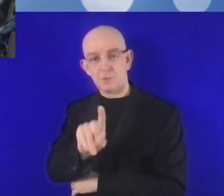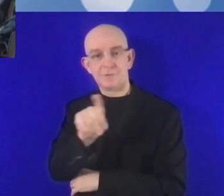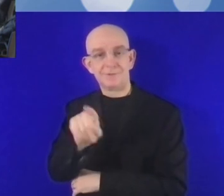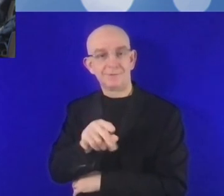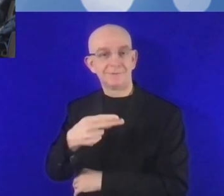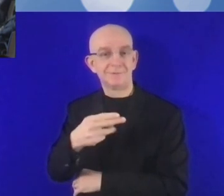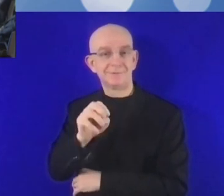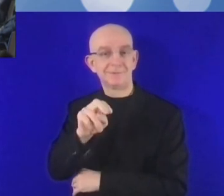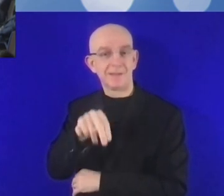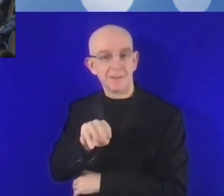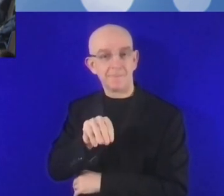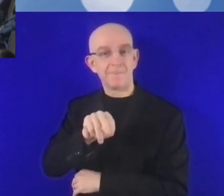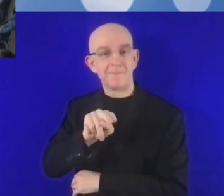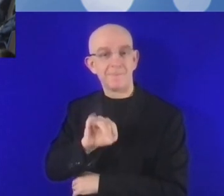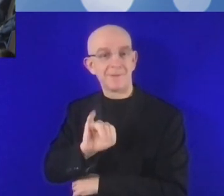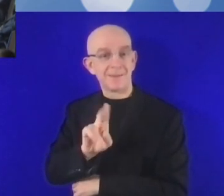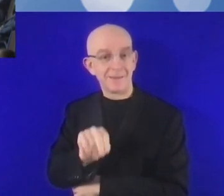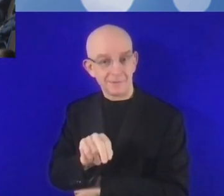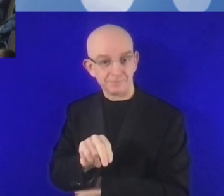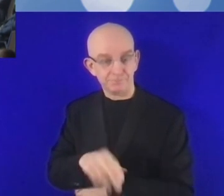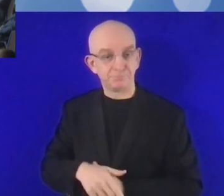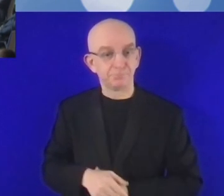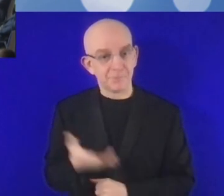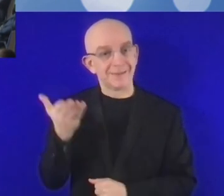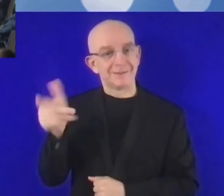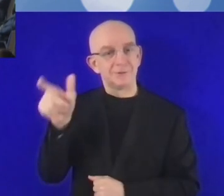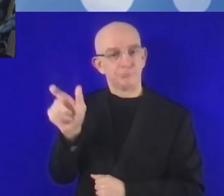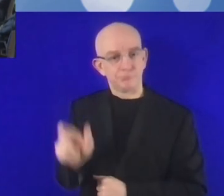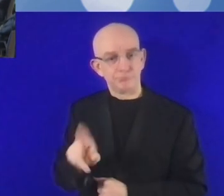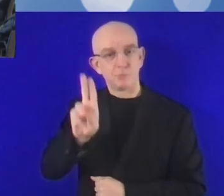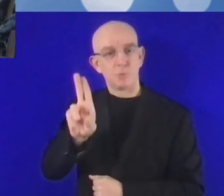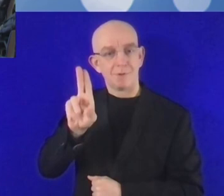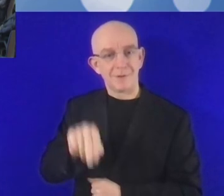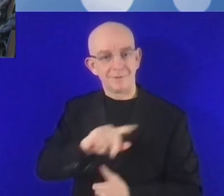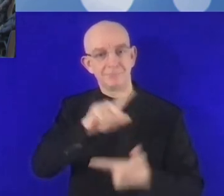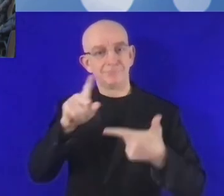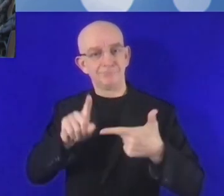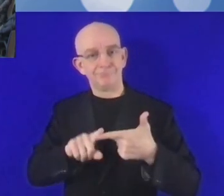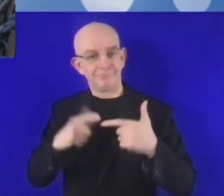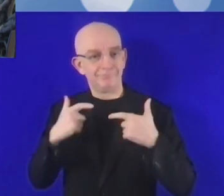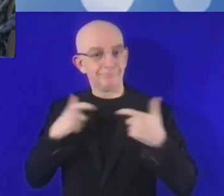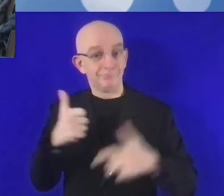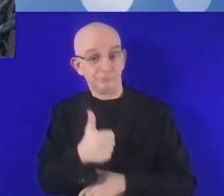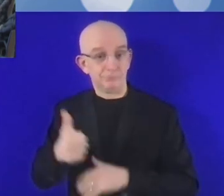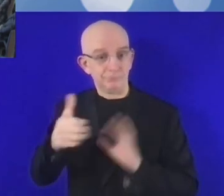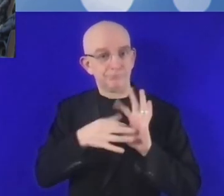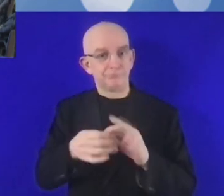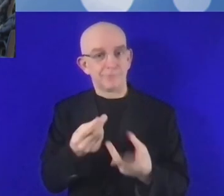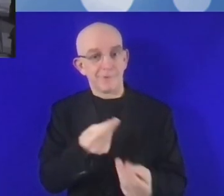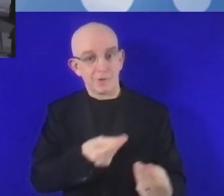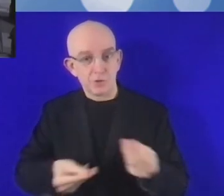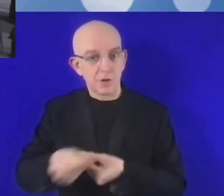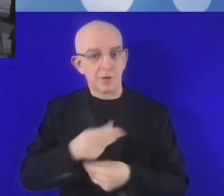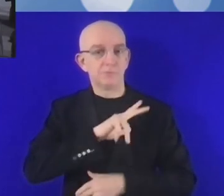начинать. Господин Юзен Мин будет первым выступающим. Сердечно приглашаю вас на